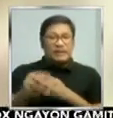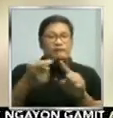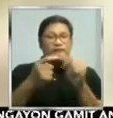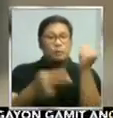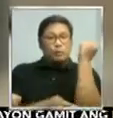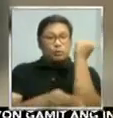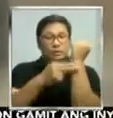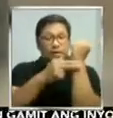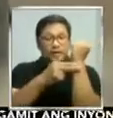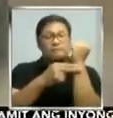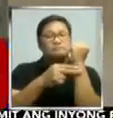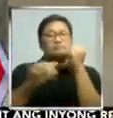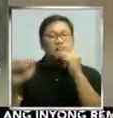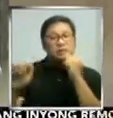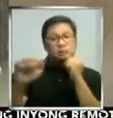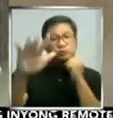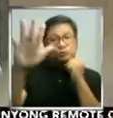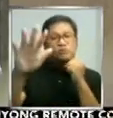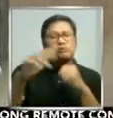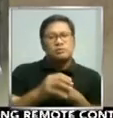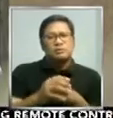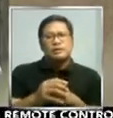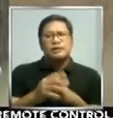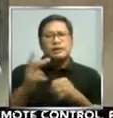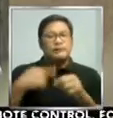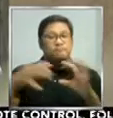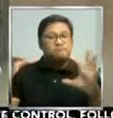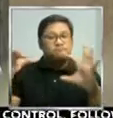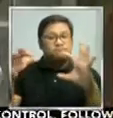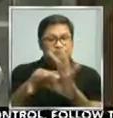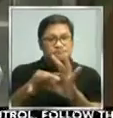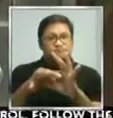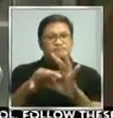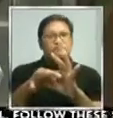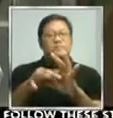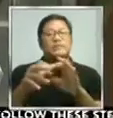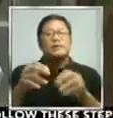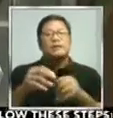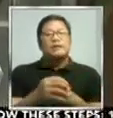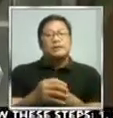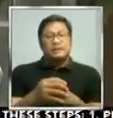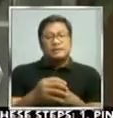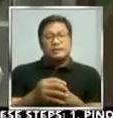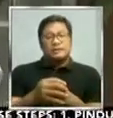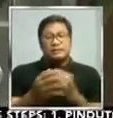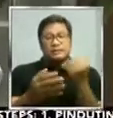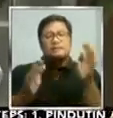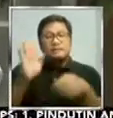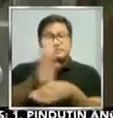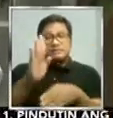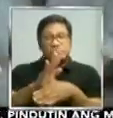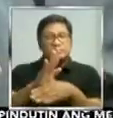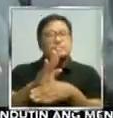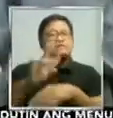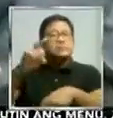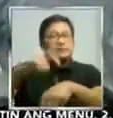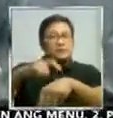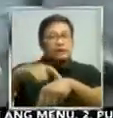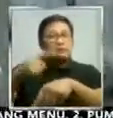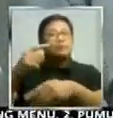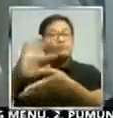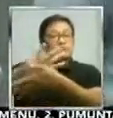City, ikinandado ng mga may-ari ang establisimientong ito mula nang ipatupad ang enhanced community quarantine.